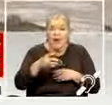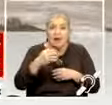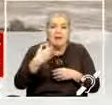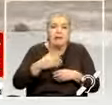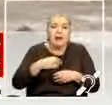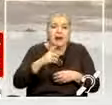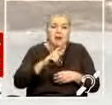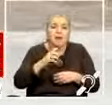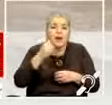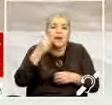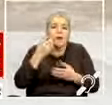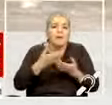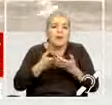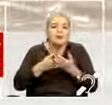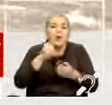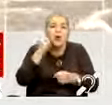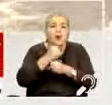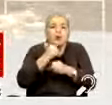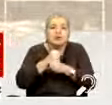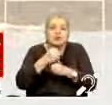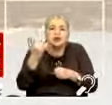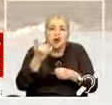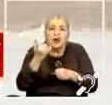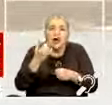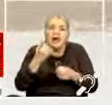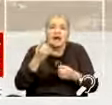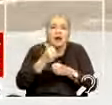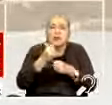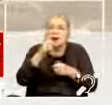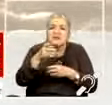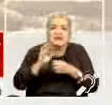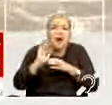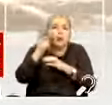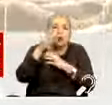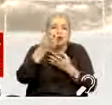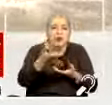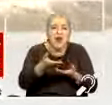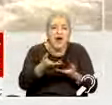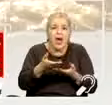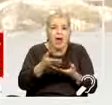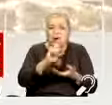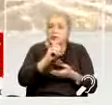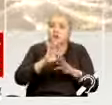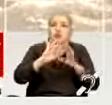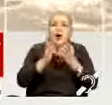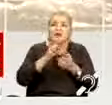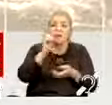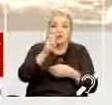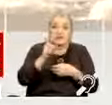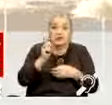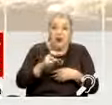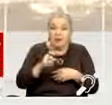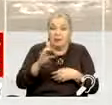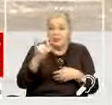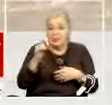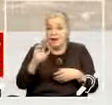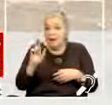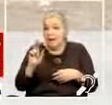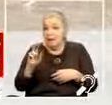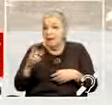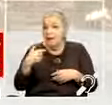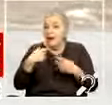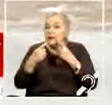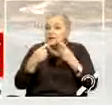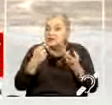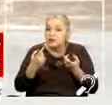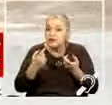doar muncitorilor care lucrează la acest proiect, nu și locuitorilor din zonă, însă din discuțiile pe care le-am avut cu